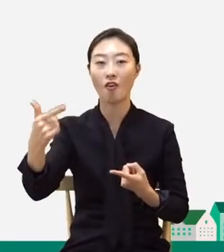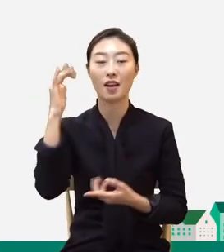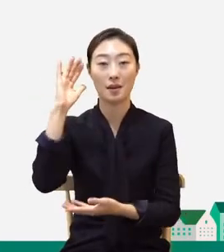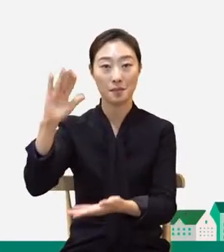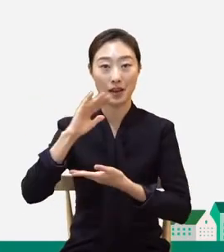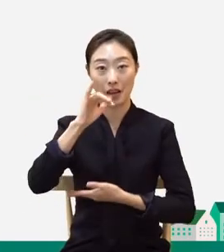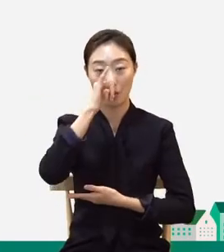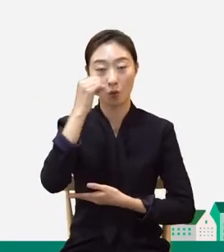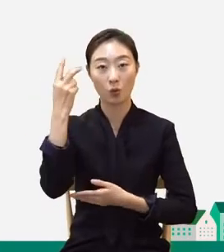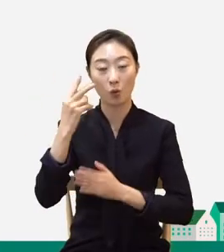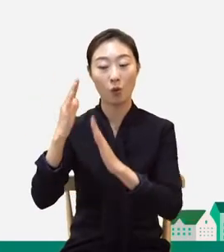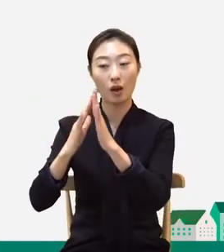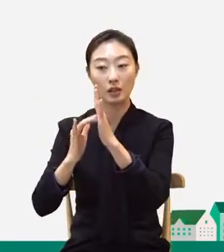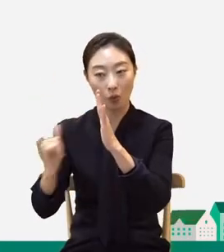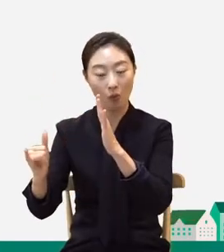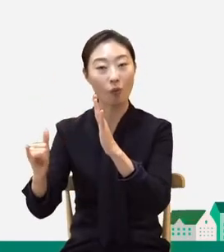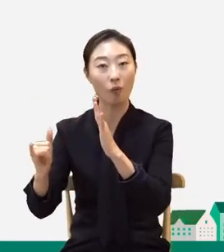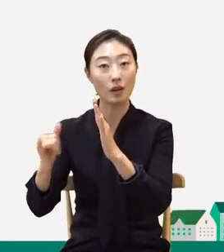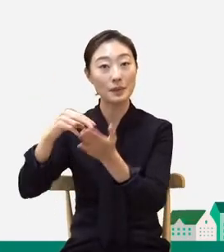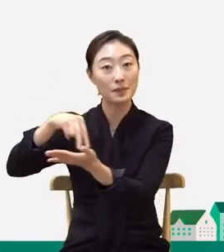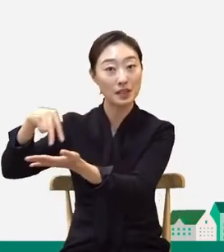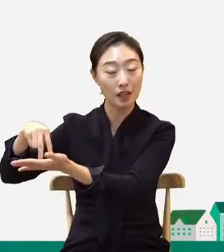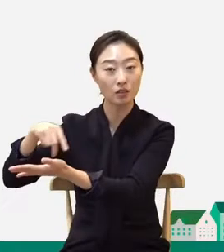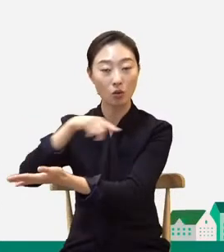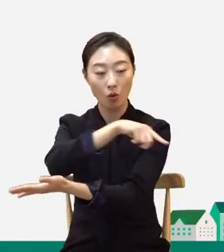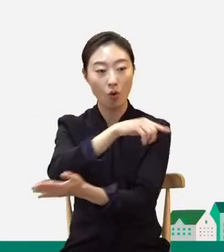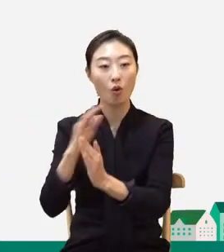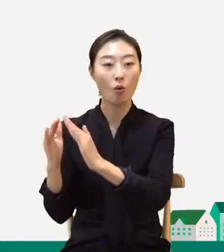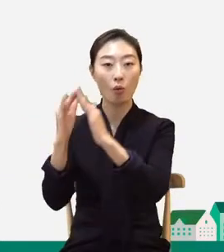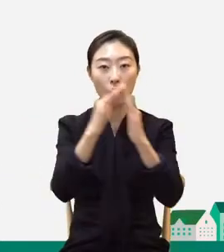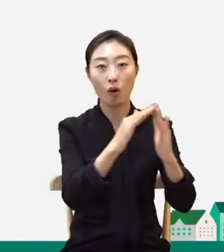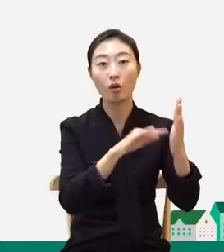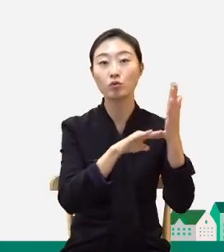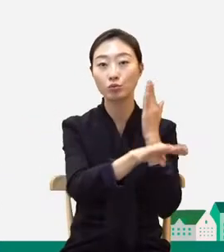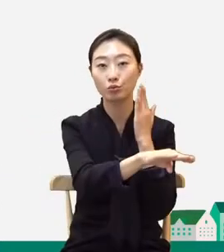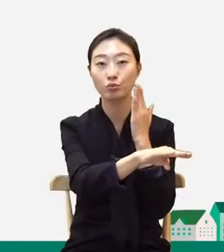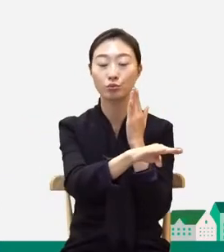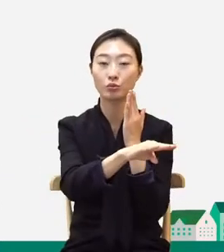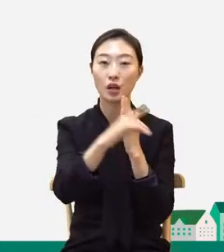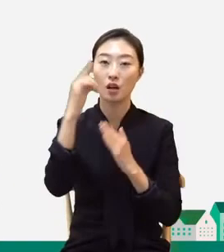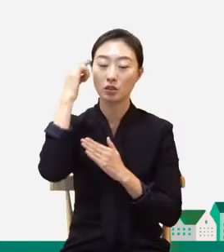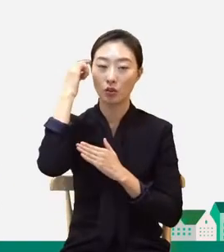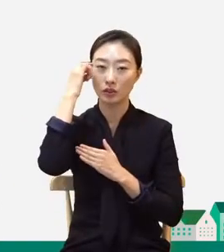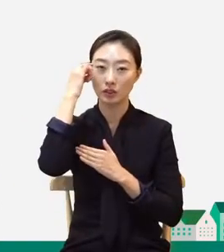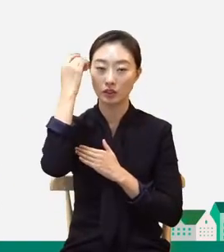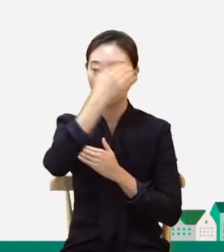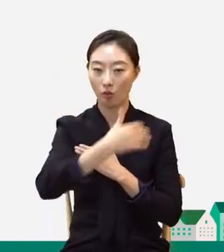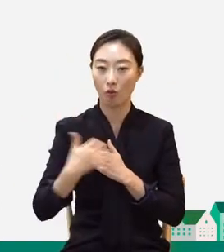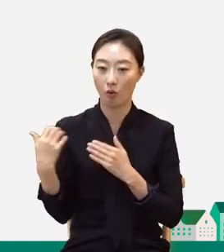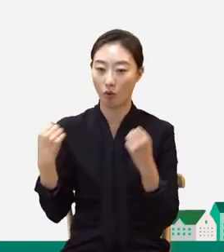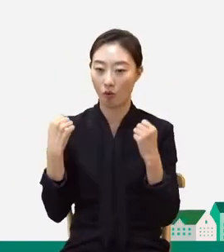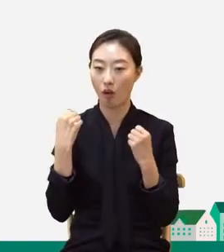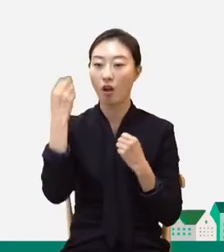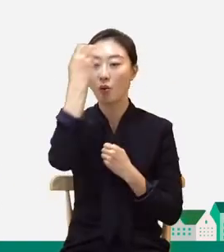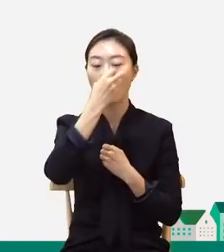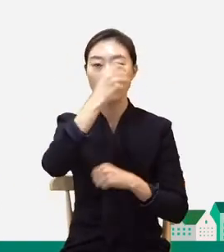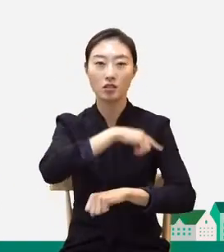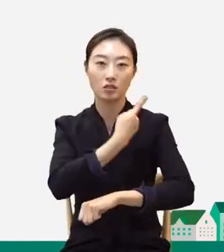이제 가족분들, 관계자분들 같은 경우는 입주자분이 주택에 오고 나서 정신적으로 이제 관리 능력도